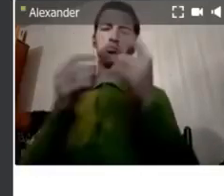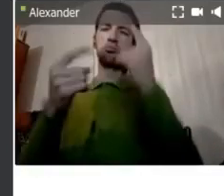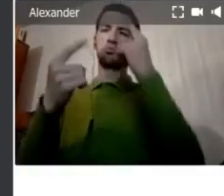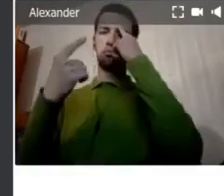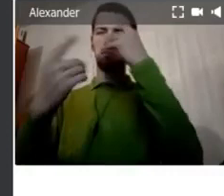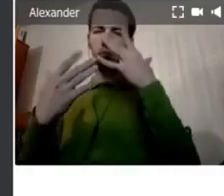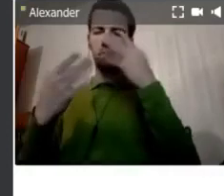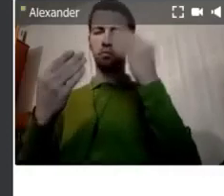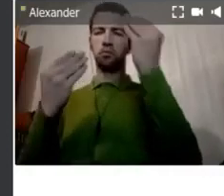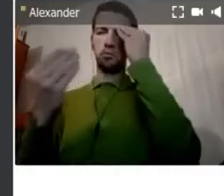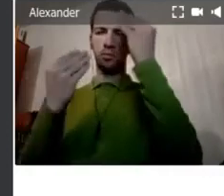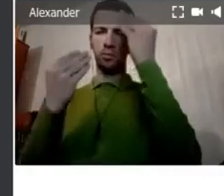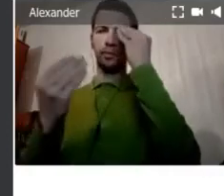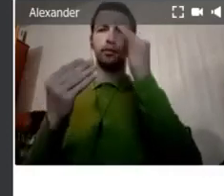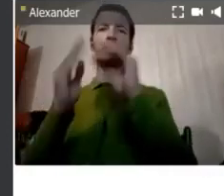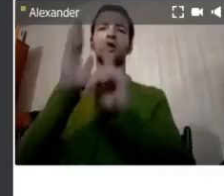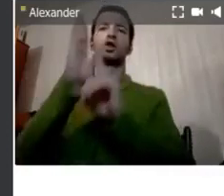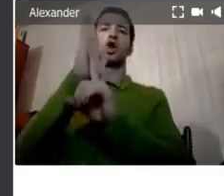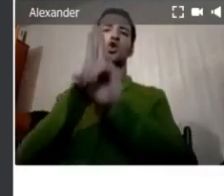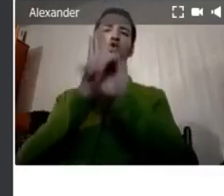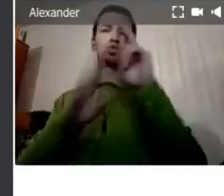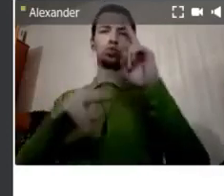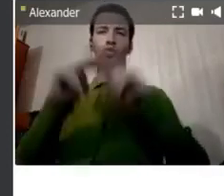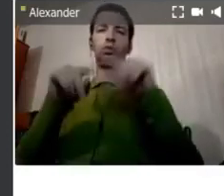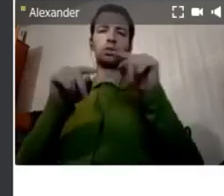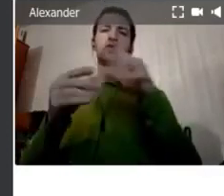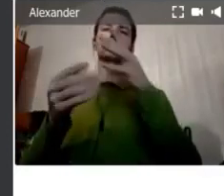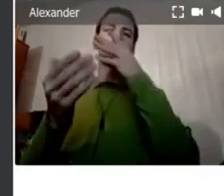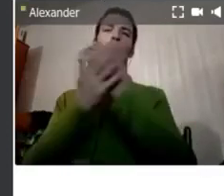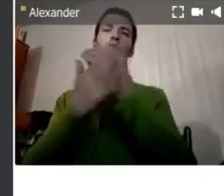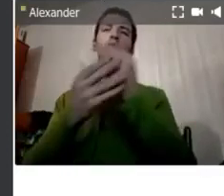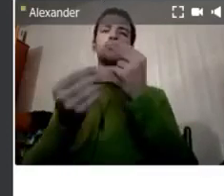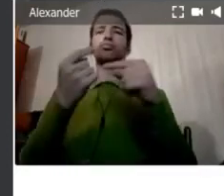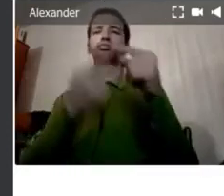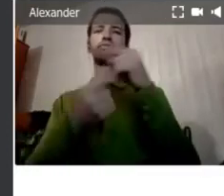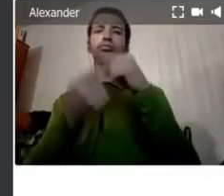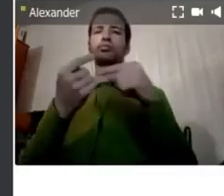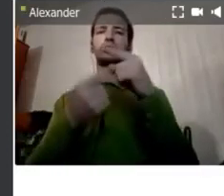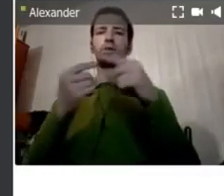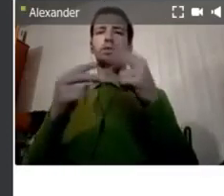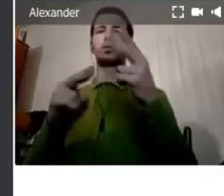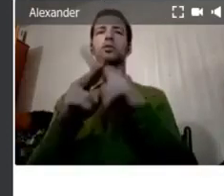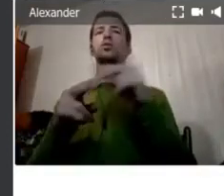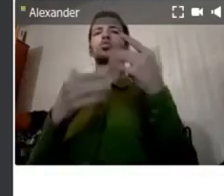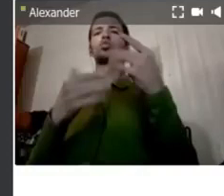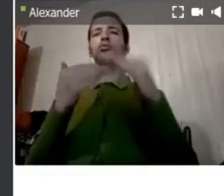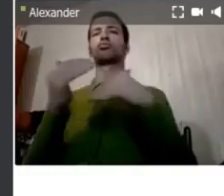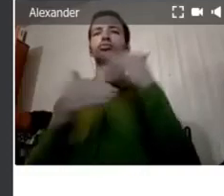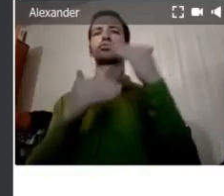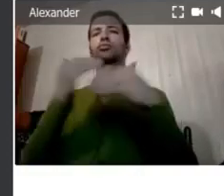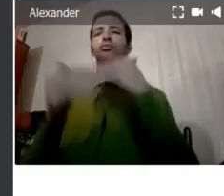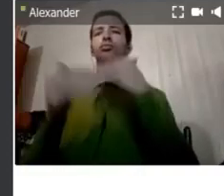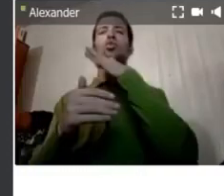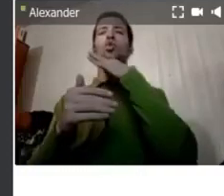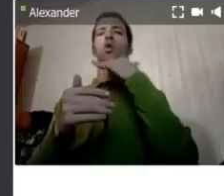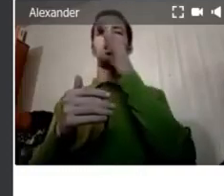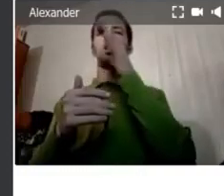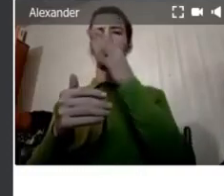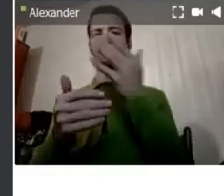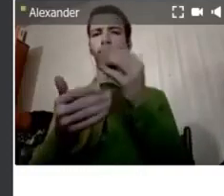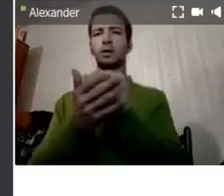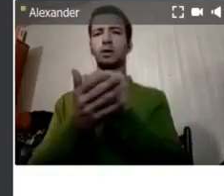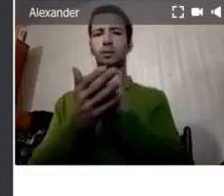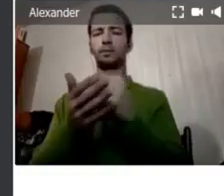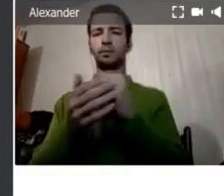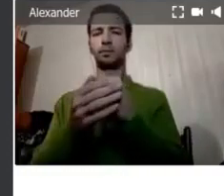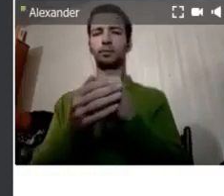про финансовых партнеров. То же самое. Почему я про это говорю? Как я уже упоминал, чтобы